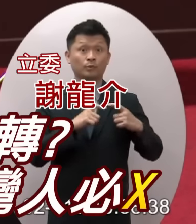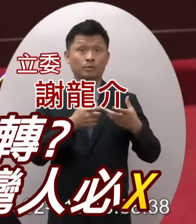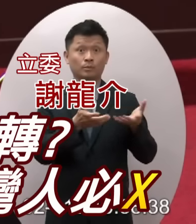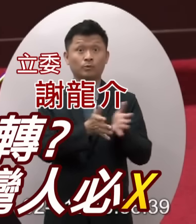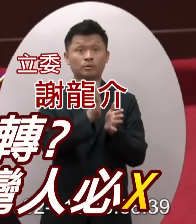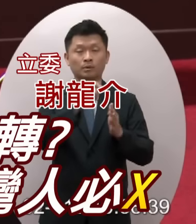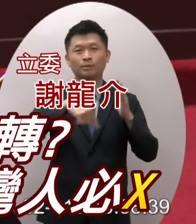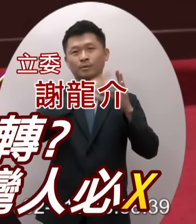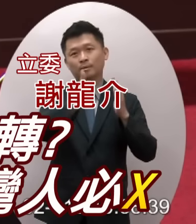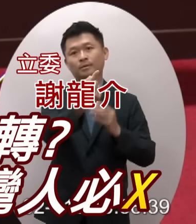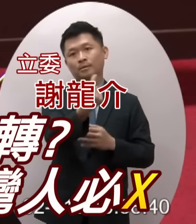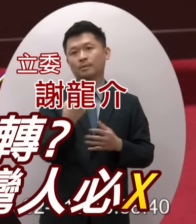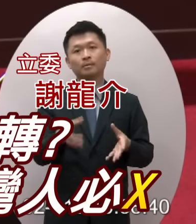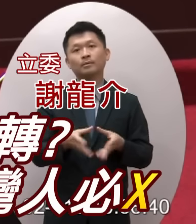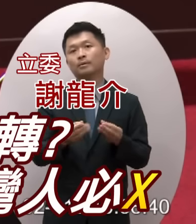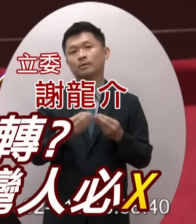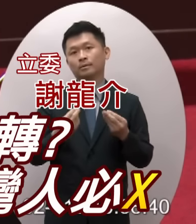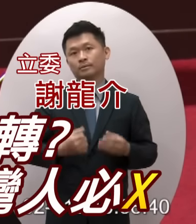长你不用了。